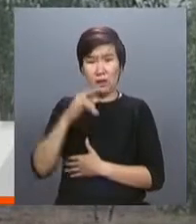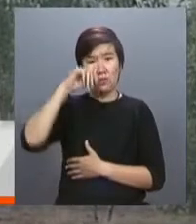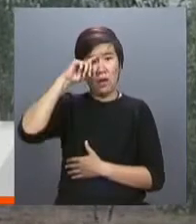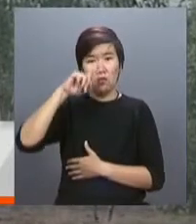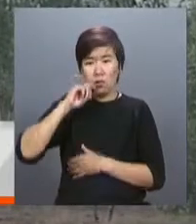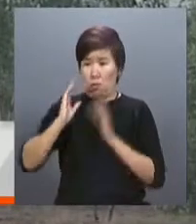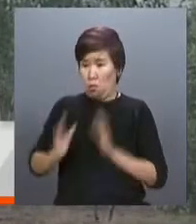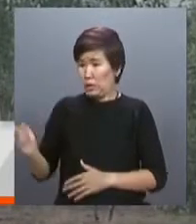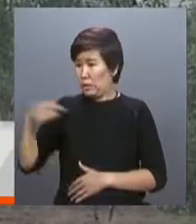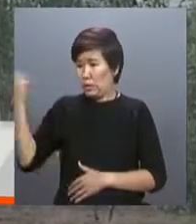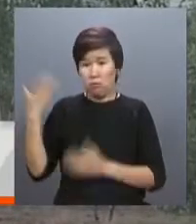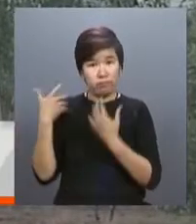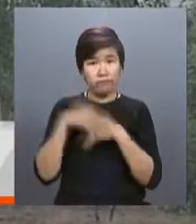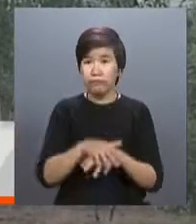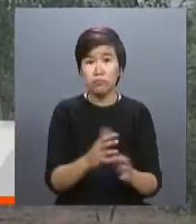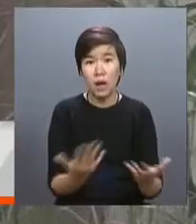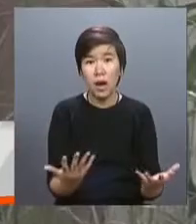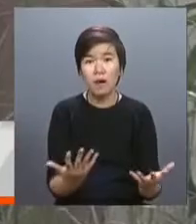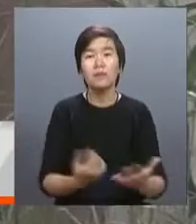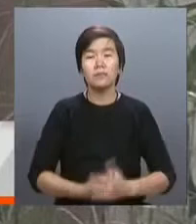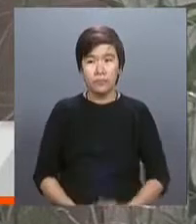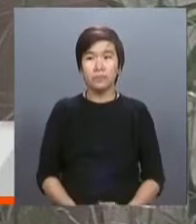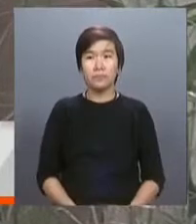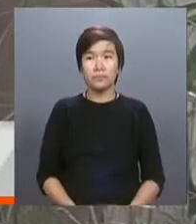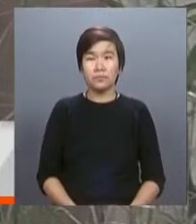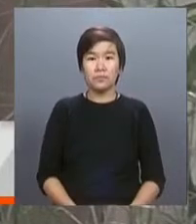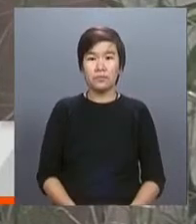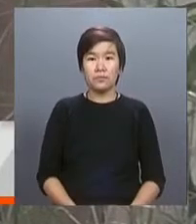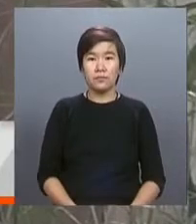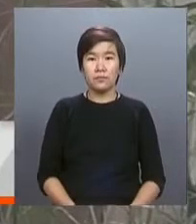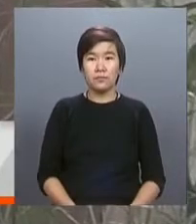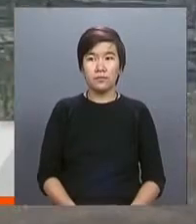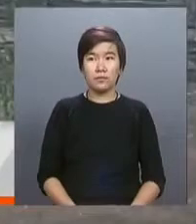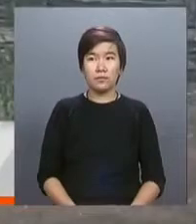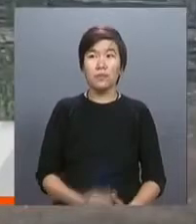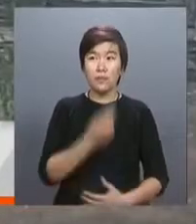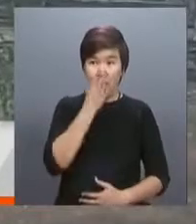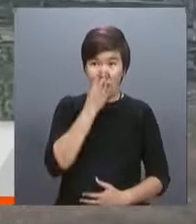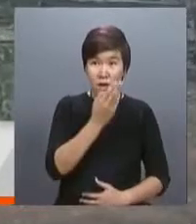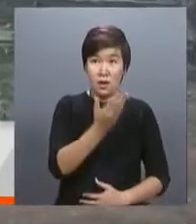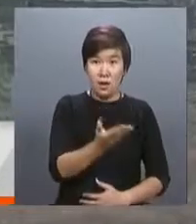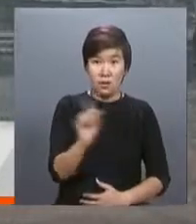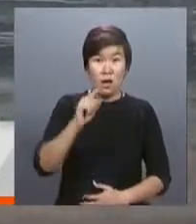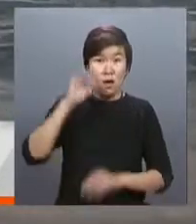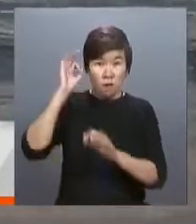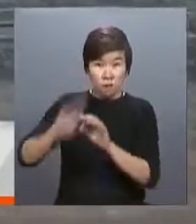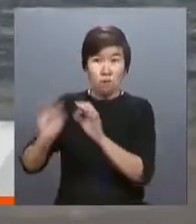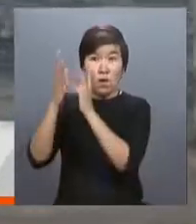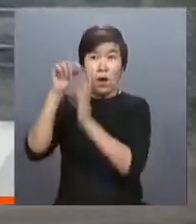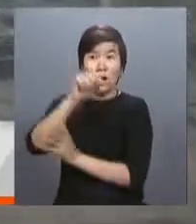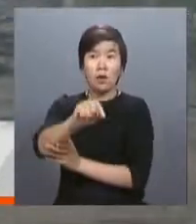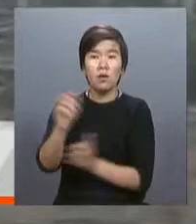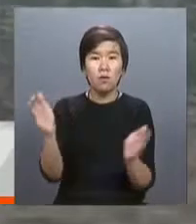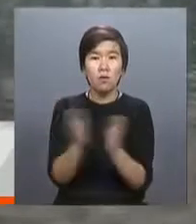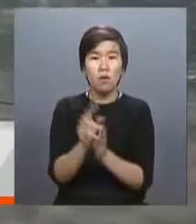เดินทางเข้ามาในพื้นที่นะครับขณะที่ร่องรอยความเสียหายจากเหตุไฟไหม้ทุ่งนากว่า 200